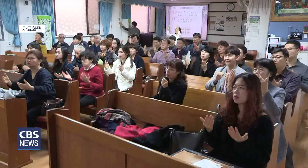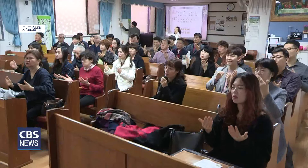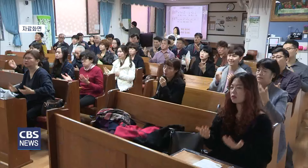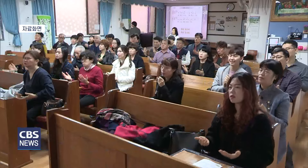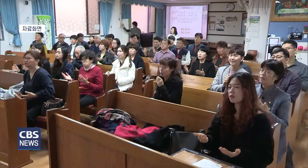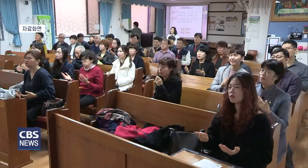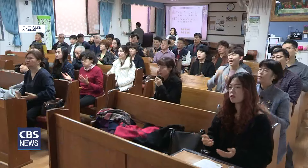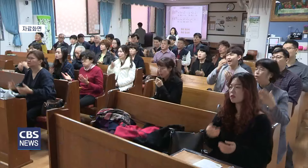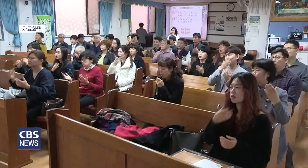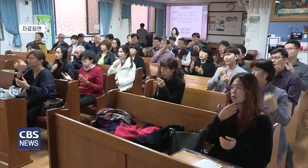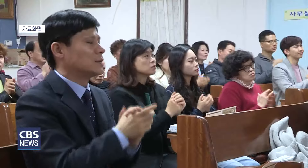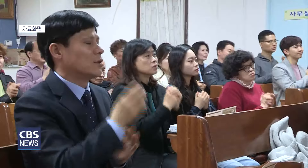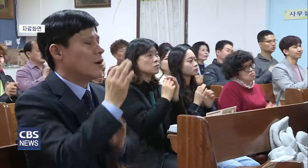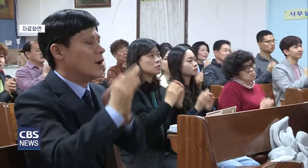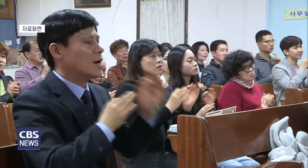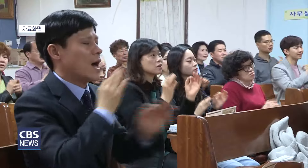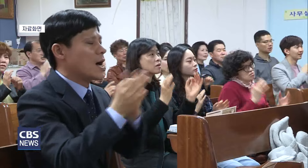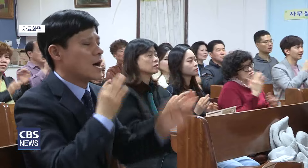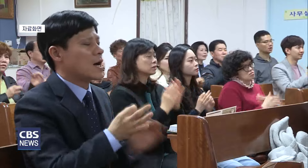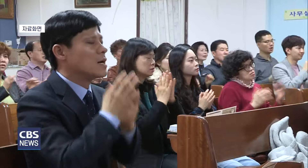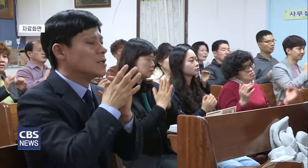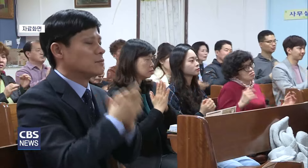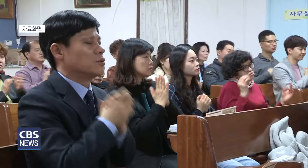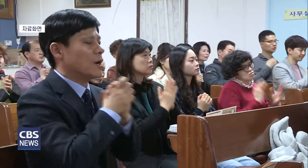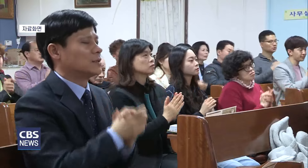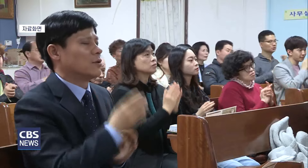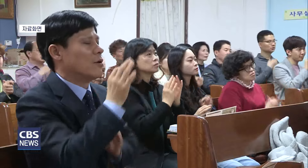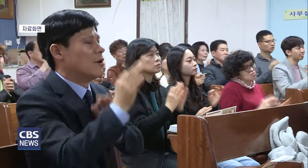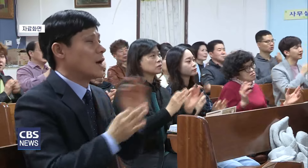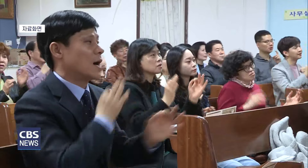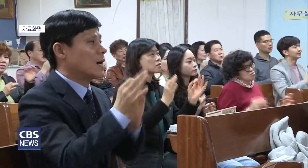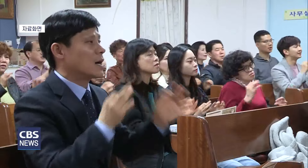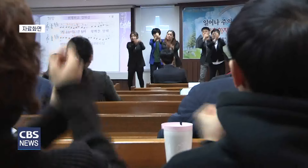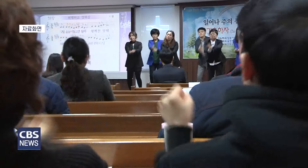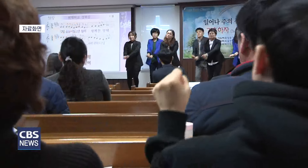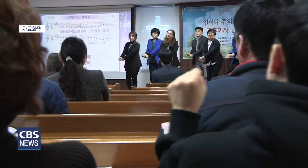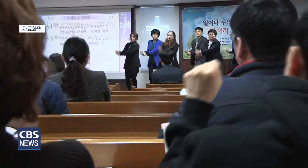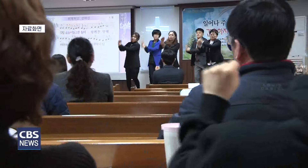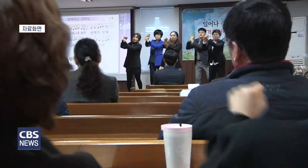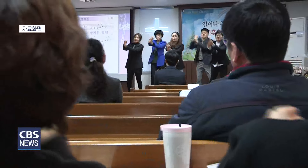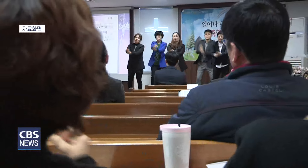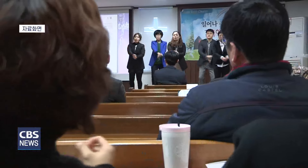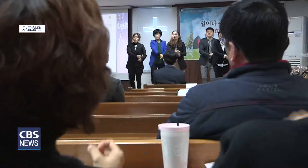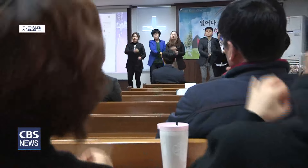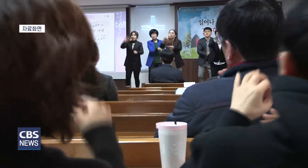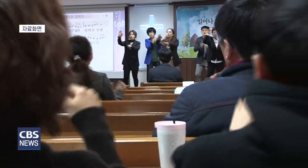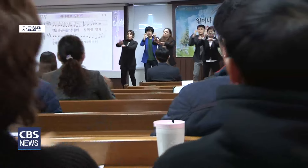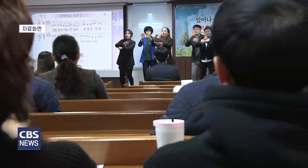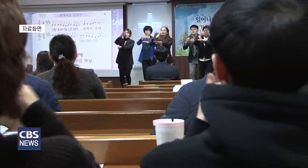태도가 필요하다고 말합니다. 청각장애인을 위해 교회가 수어 서비스 등을 확대해야 한단 말입니다.